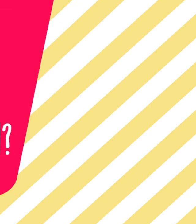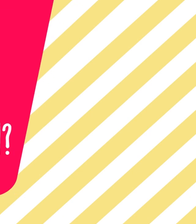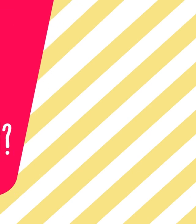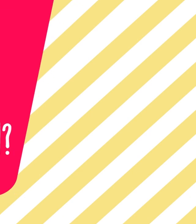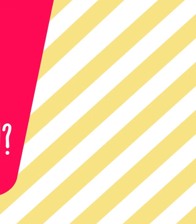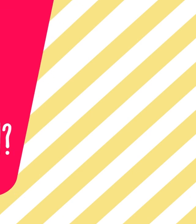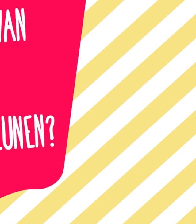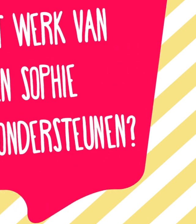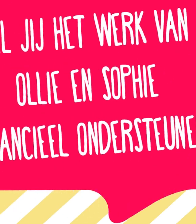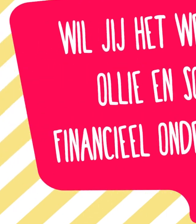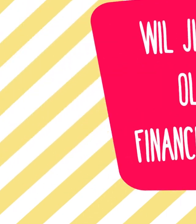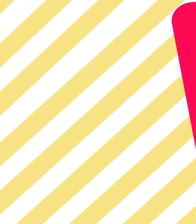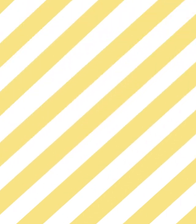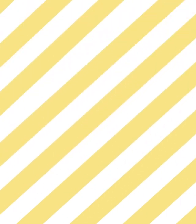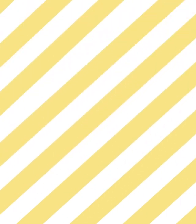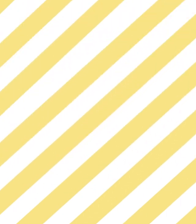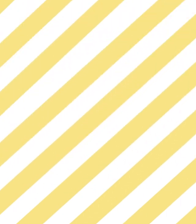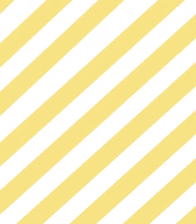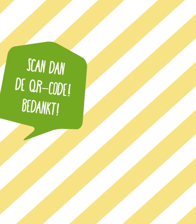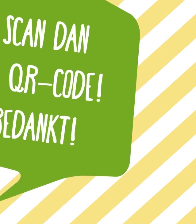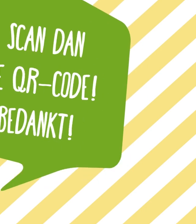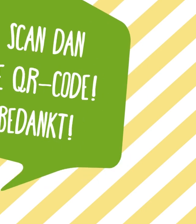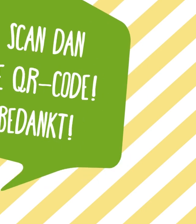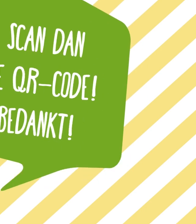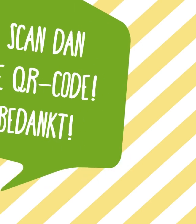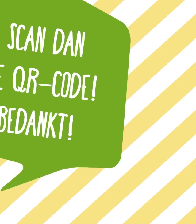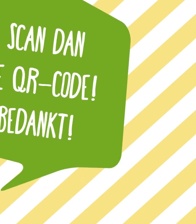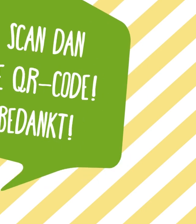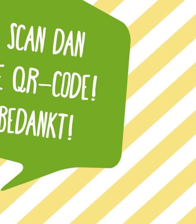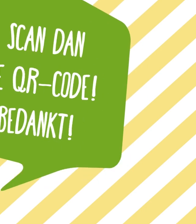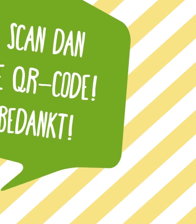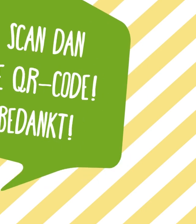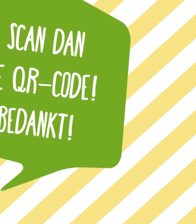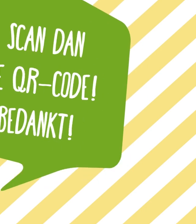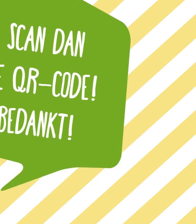Of raak ik steeds alles kwijt en zeg mijn pa, je lijkt